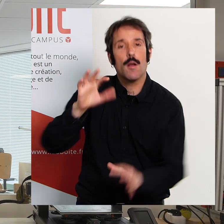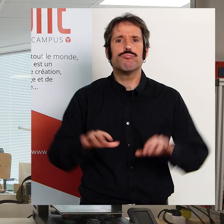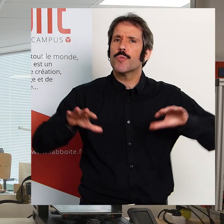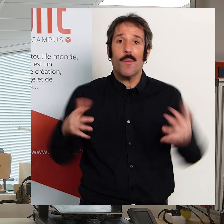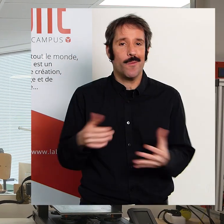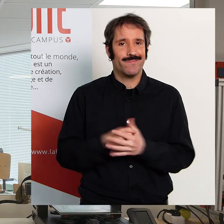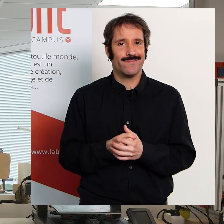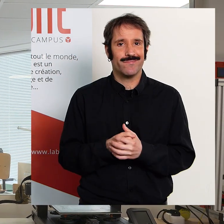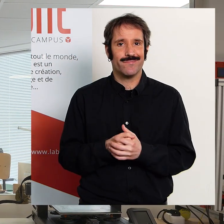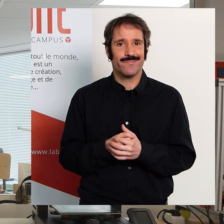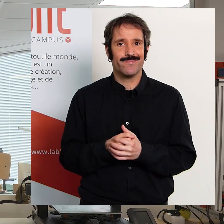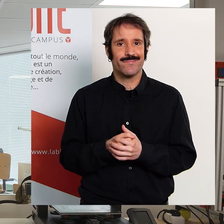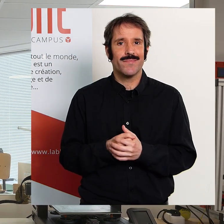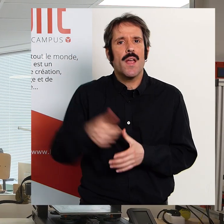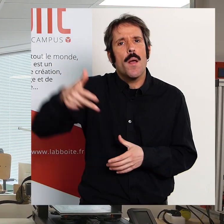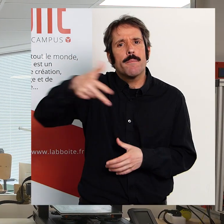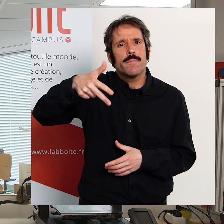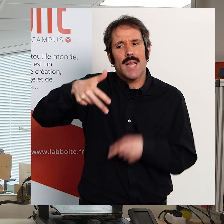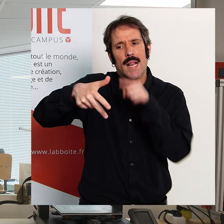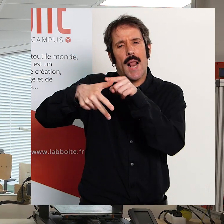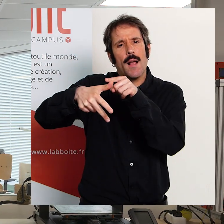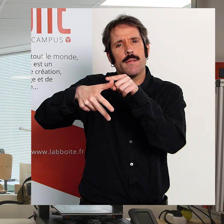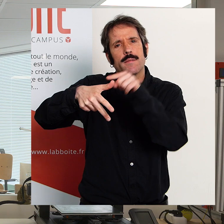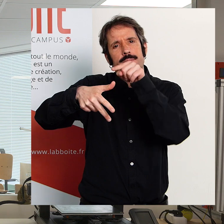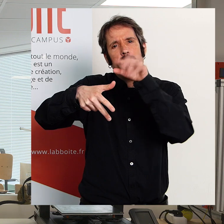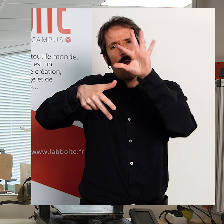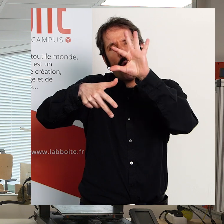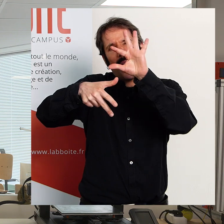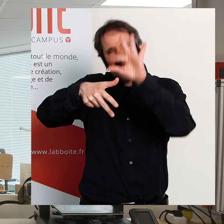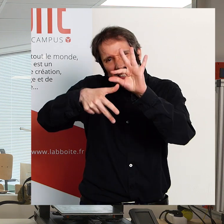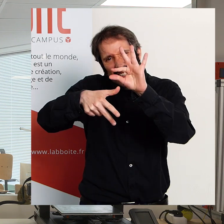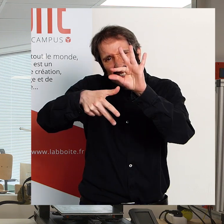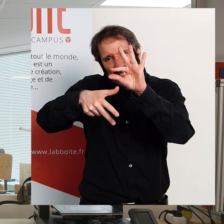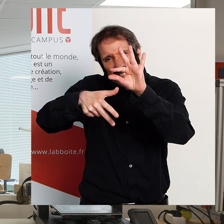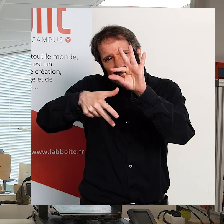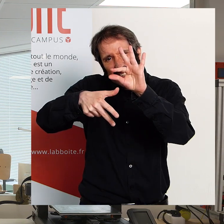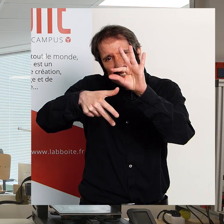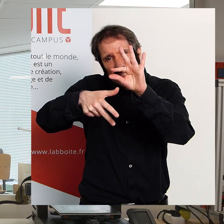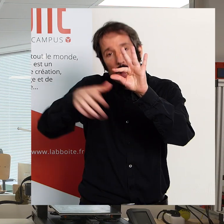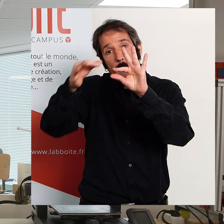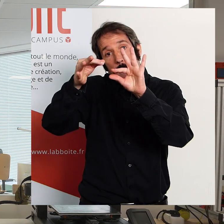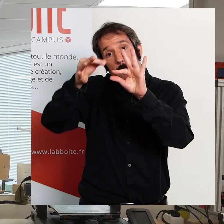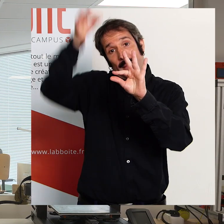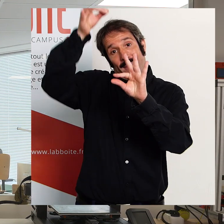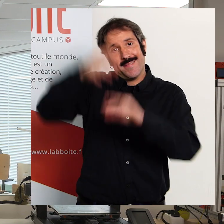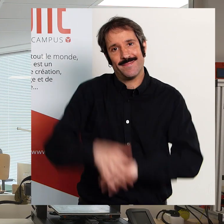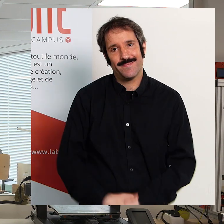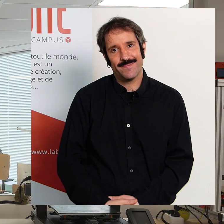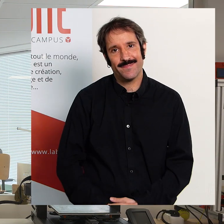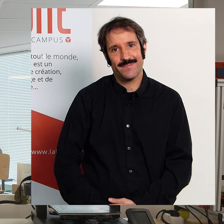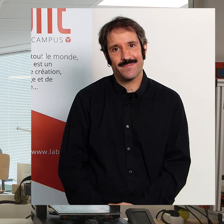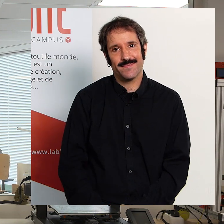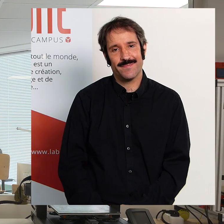mon fil. Donc pour faire cela, à chaque fois vous avez une petite manette ici qu'il va falloir appuyer vers le bas et